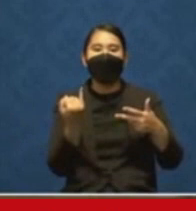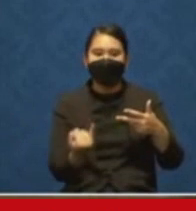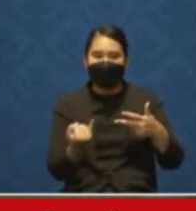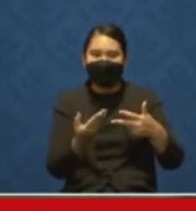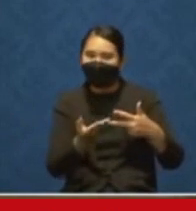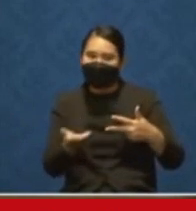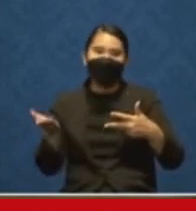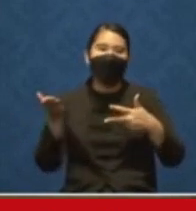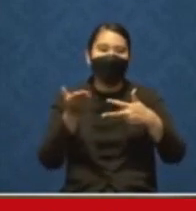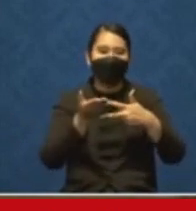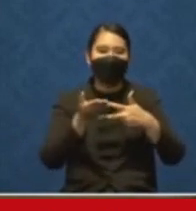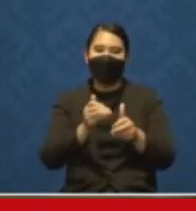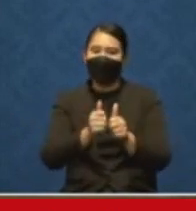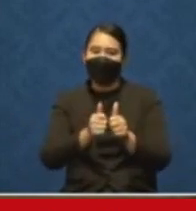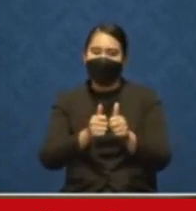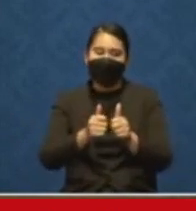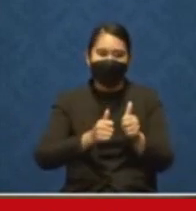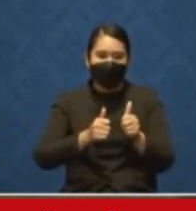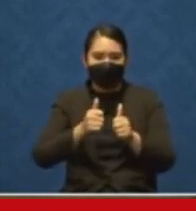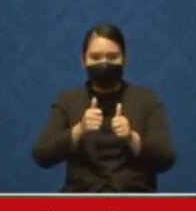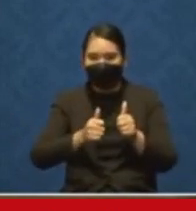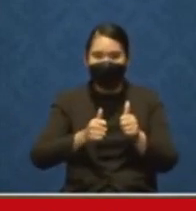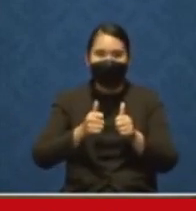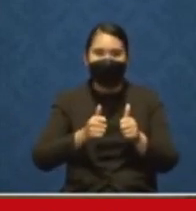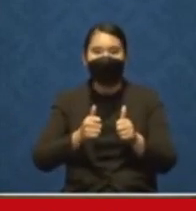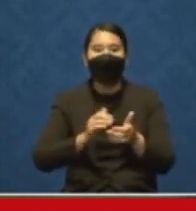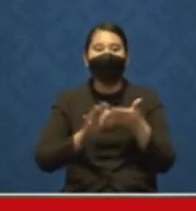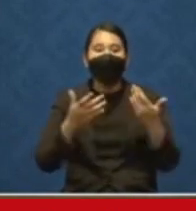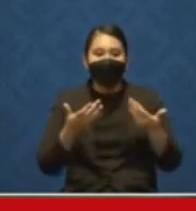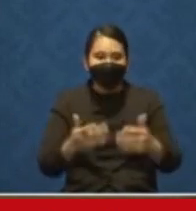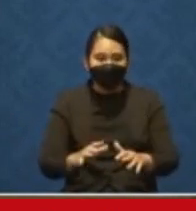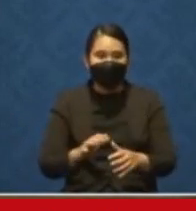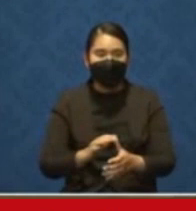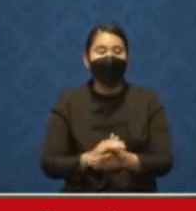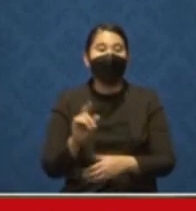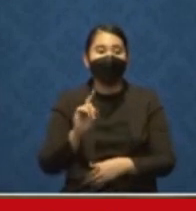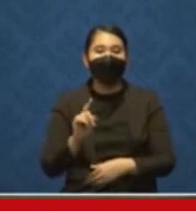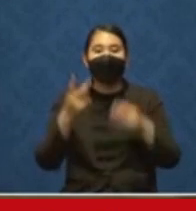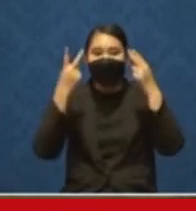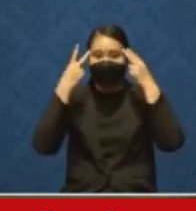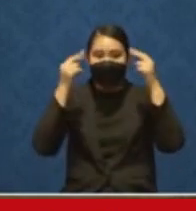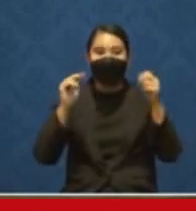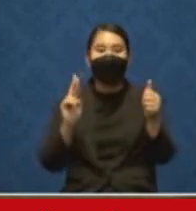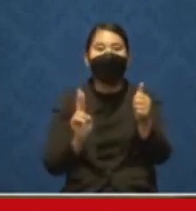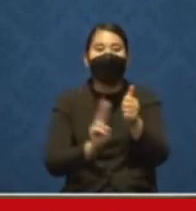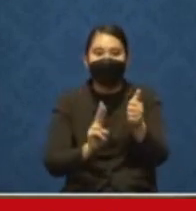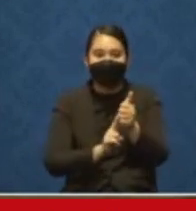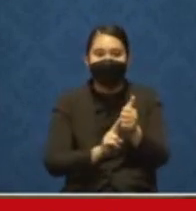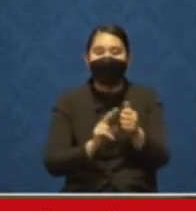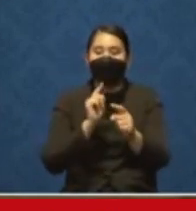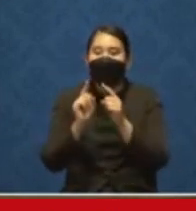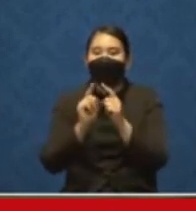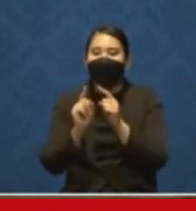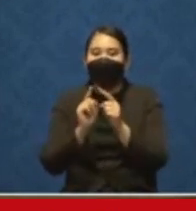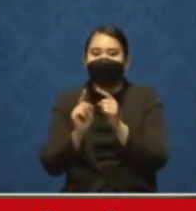ก็รักแท้น่ารักแท้ในขณะที่แพ้รถก็ยิ่งอุทรคือก็มลพิษก็อยู่ทอน